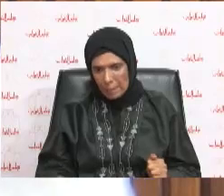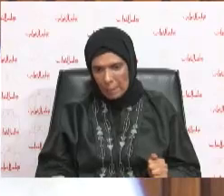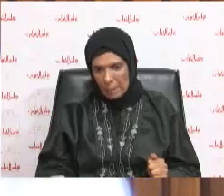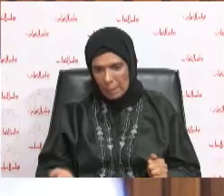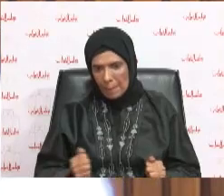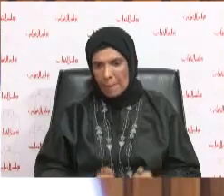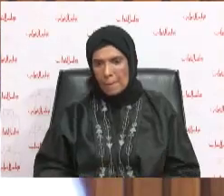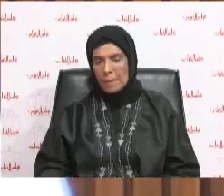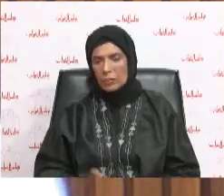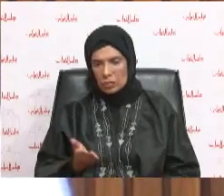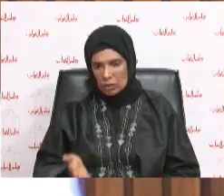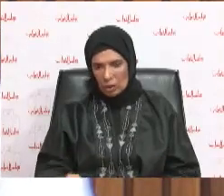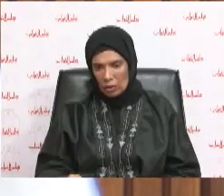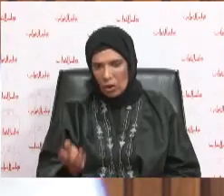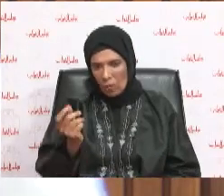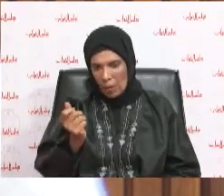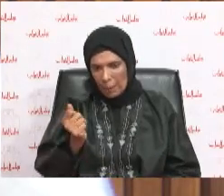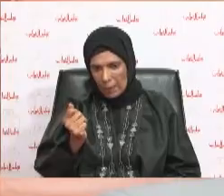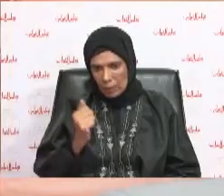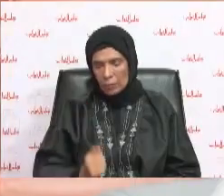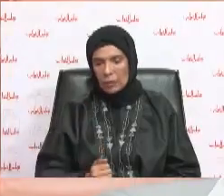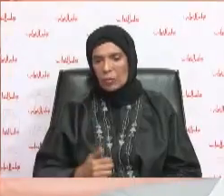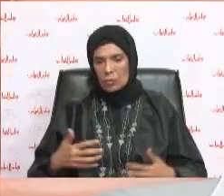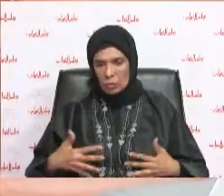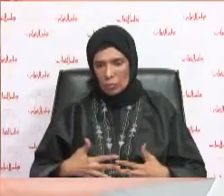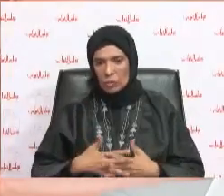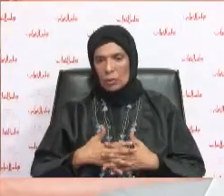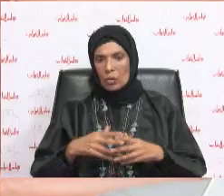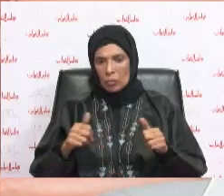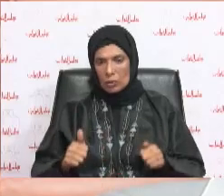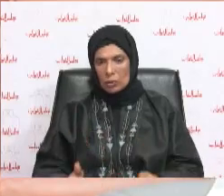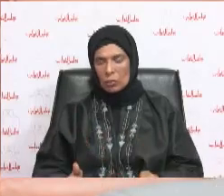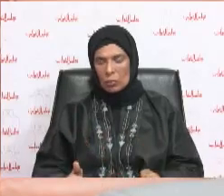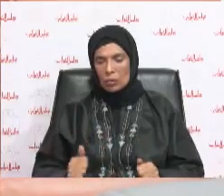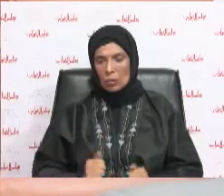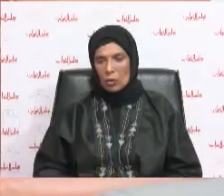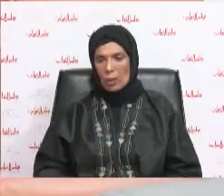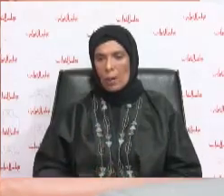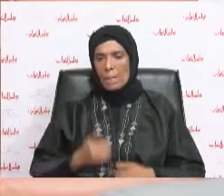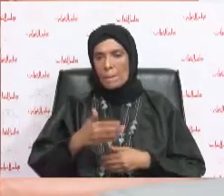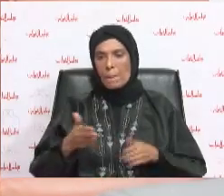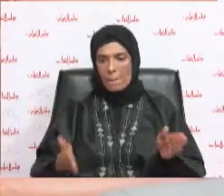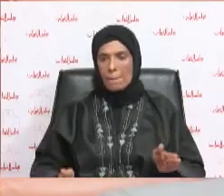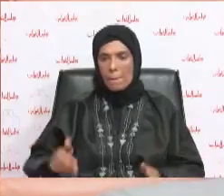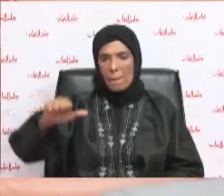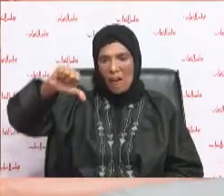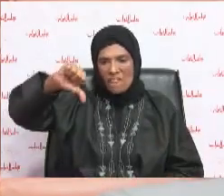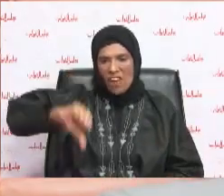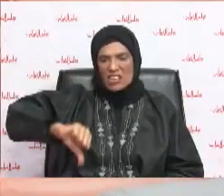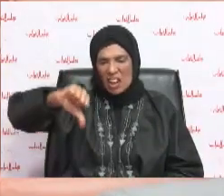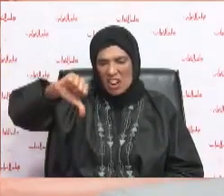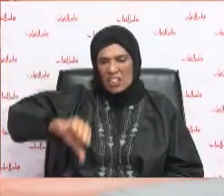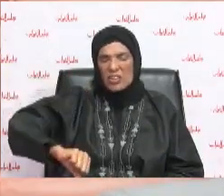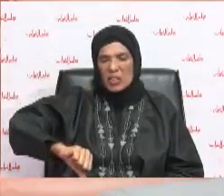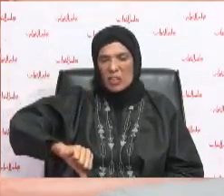من توفير المبالغ للمشتركين والمساهمين مع الرئيس، لكن الصندوق فشل، فشل ذريع في